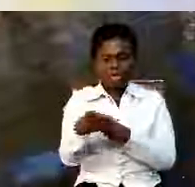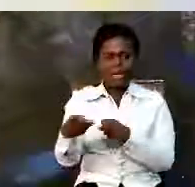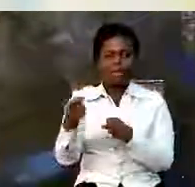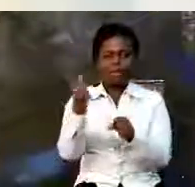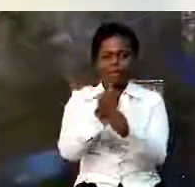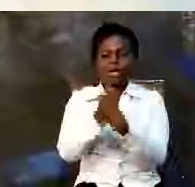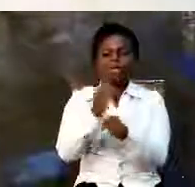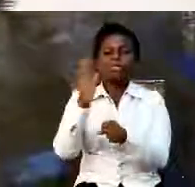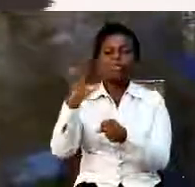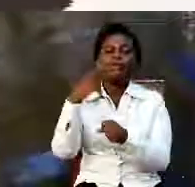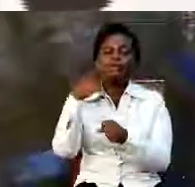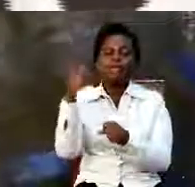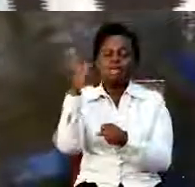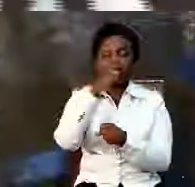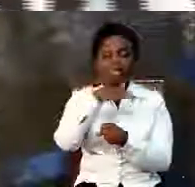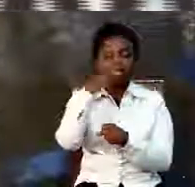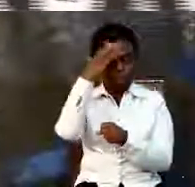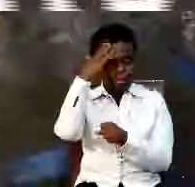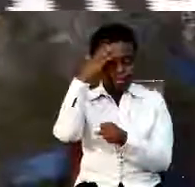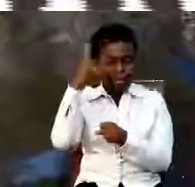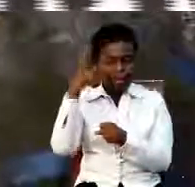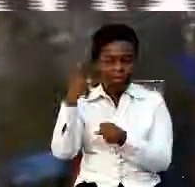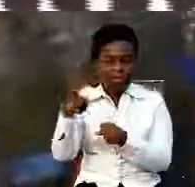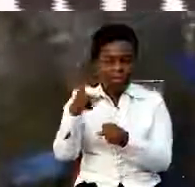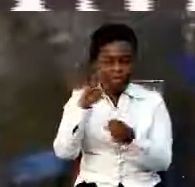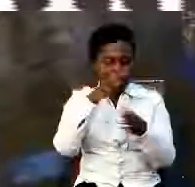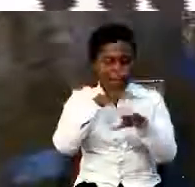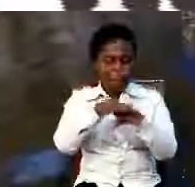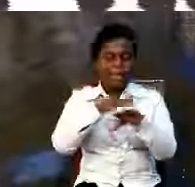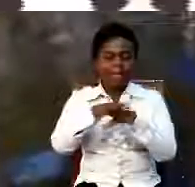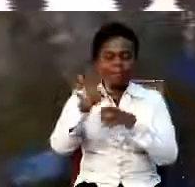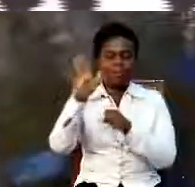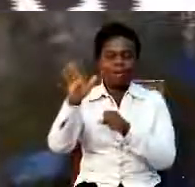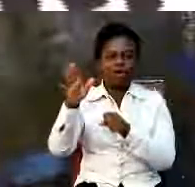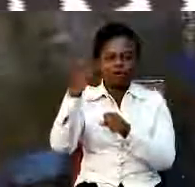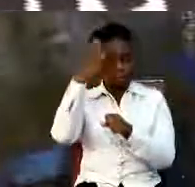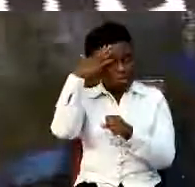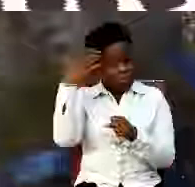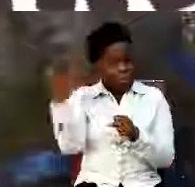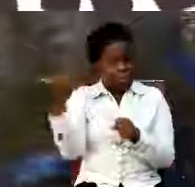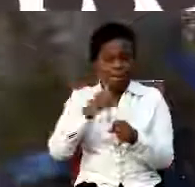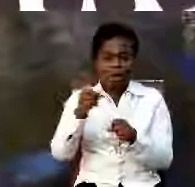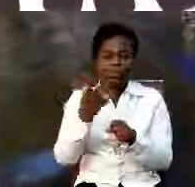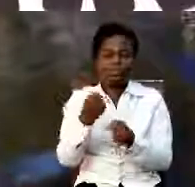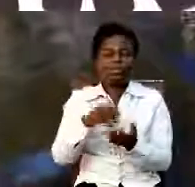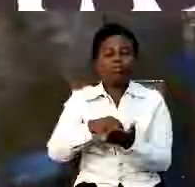kila siku. Ukifahamu job description yako unafanikiwa katika kazi yako, usipojua huwezi kufanikiwa.